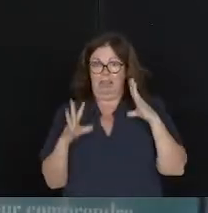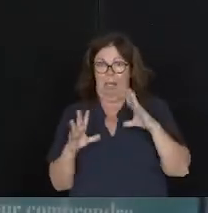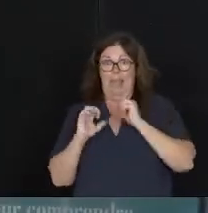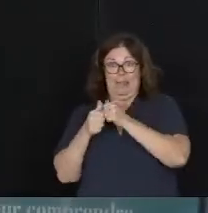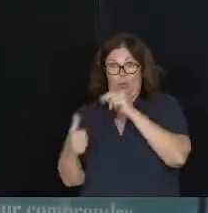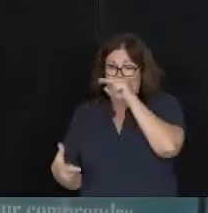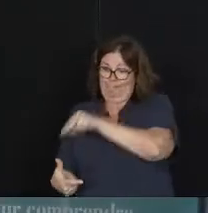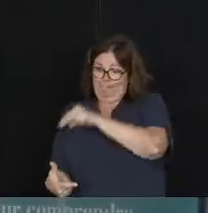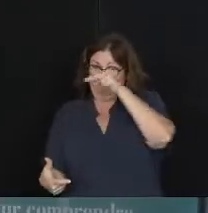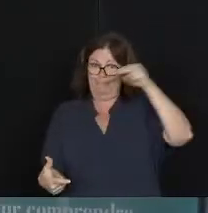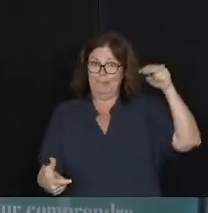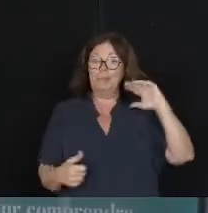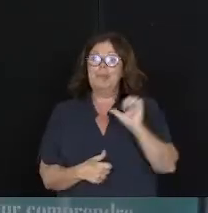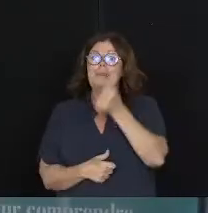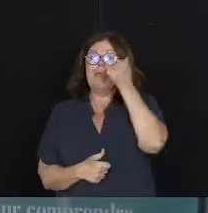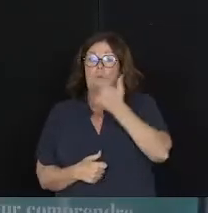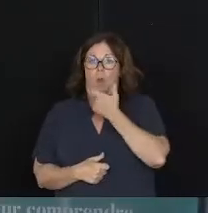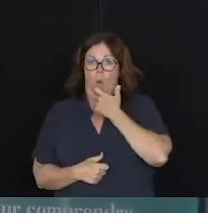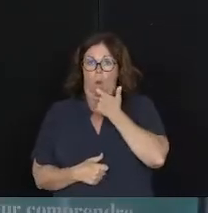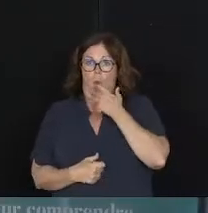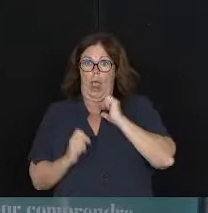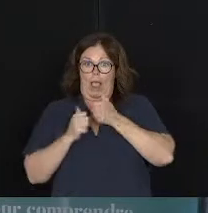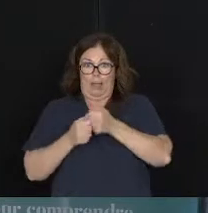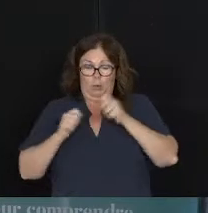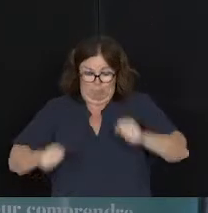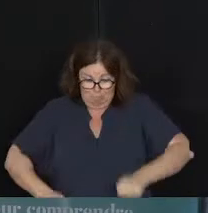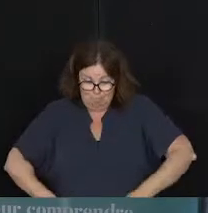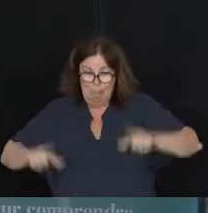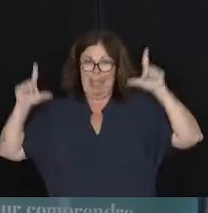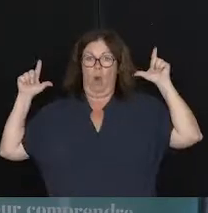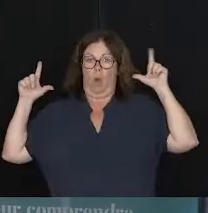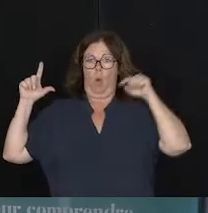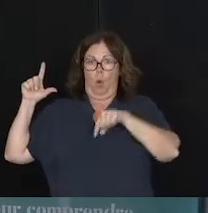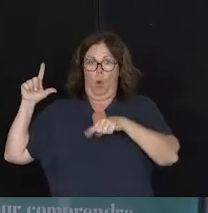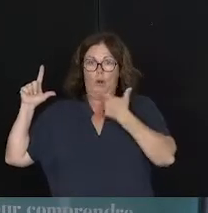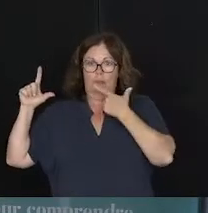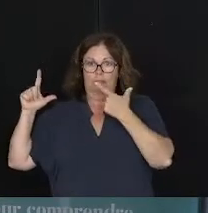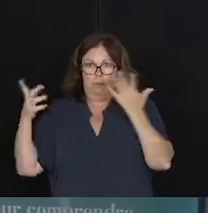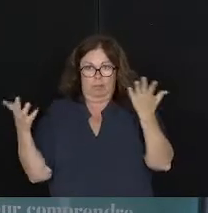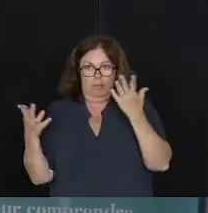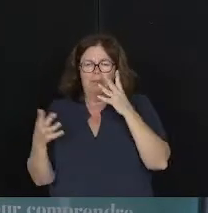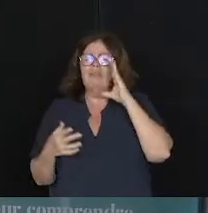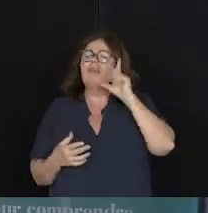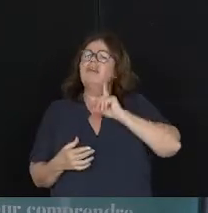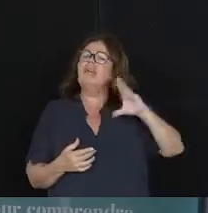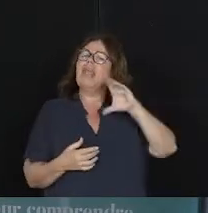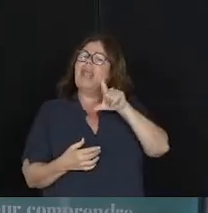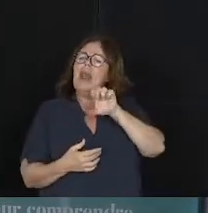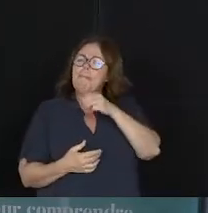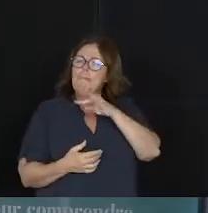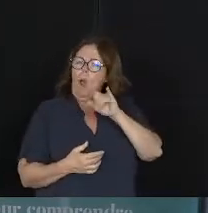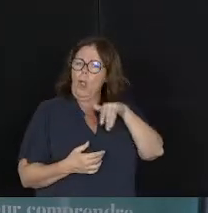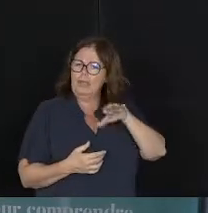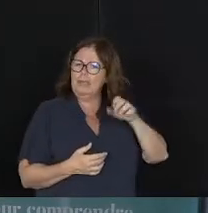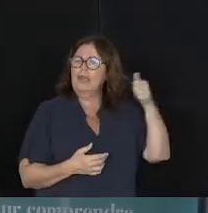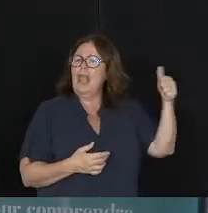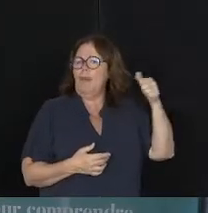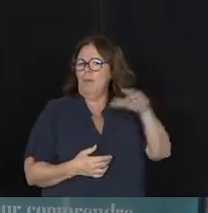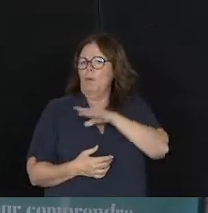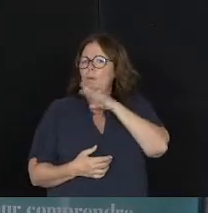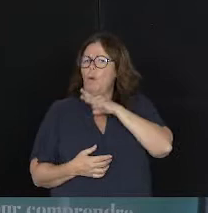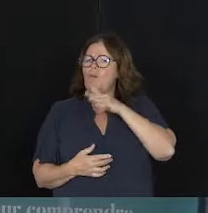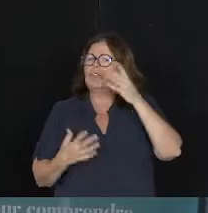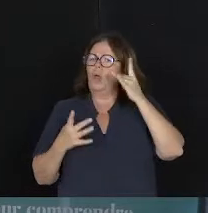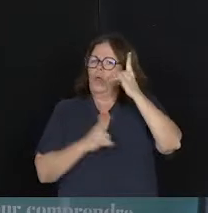L'échelle micro d'abord, avec la communication de Clémentine Vidal-Naquet, maîtresse de conférence en histoire contemporaine à l'université